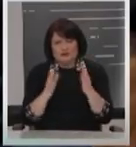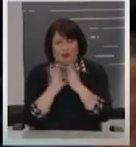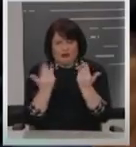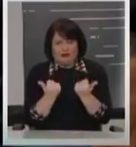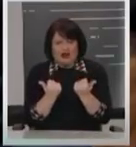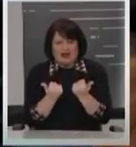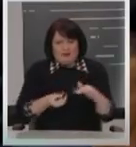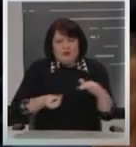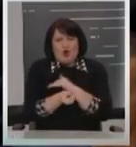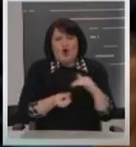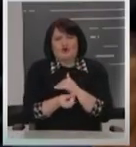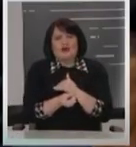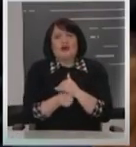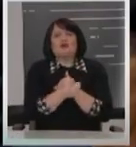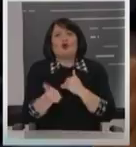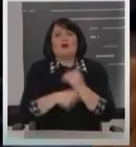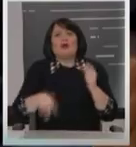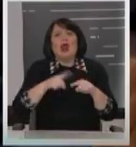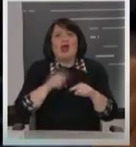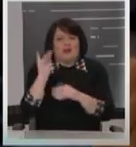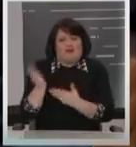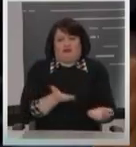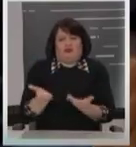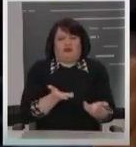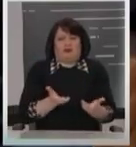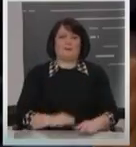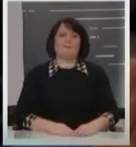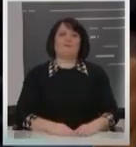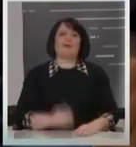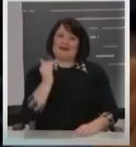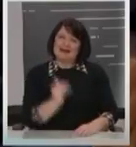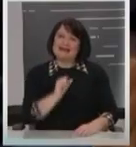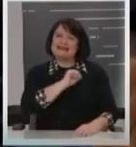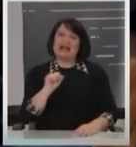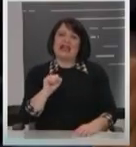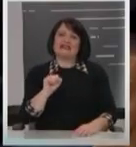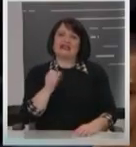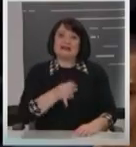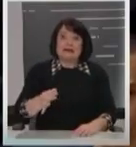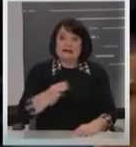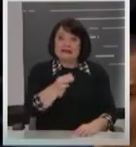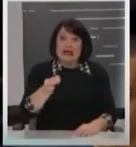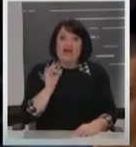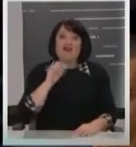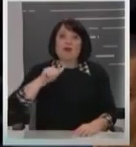υπάρχει, είναι η Ελλάδα. Μειωμένοι συντελεστές λοιπόν στα νησιά μας. Τα νησιά μας